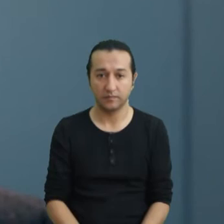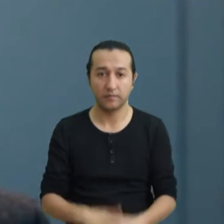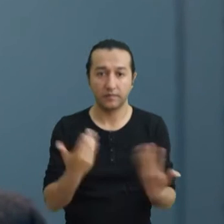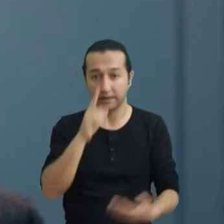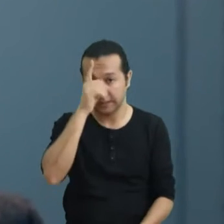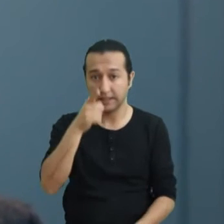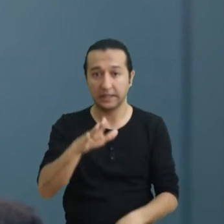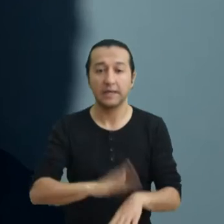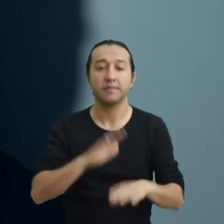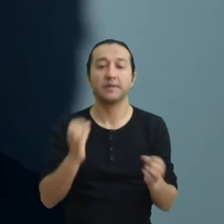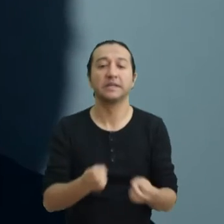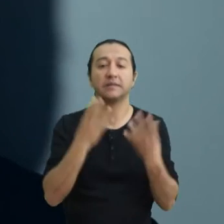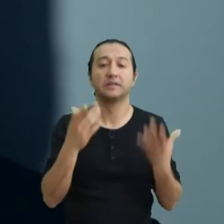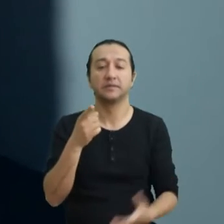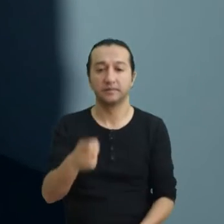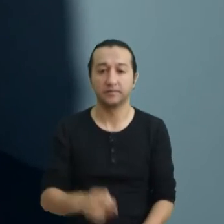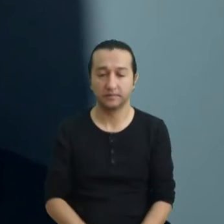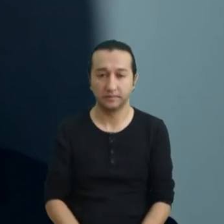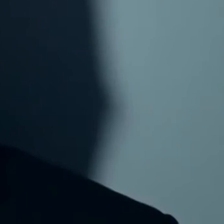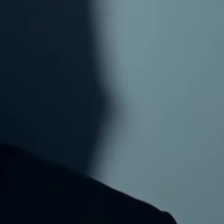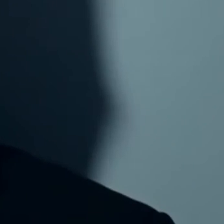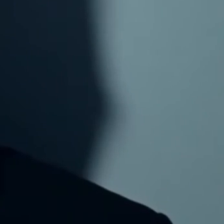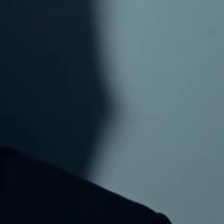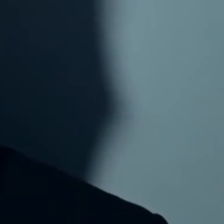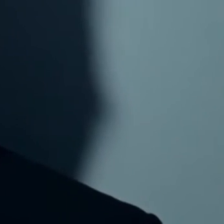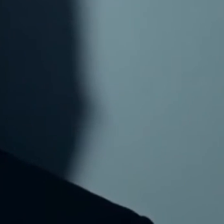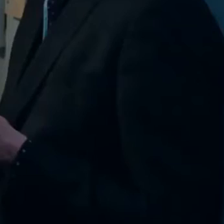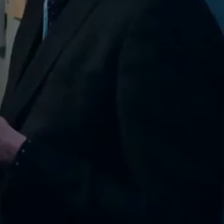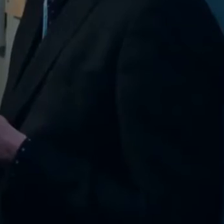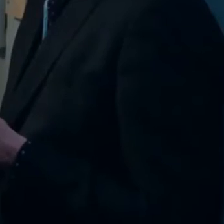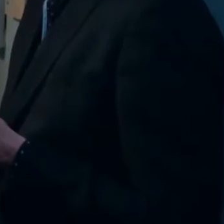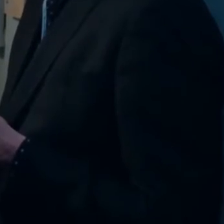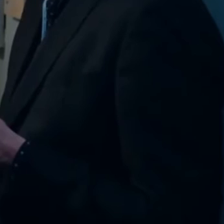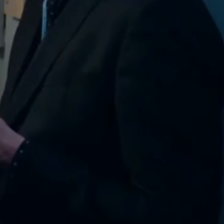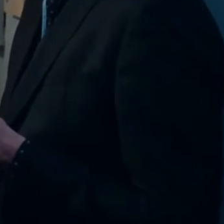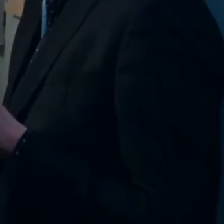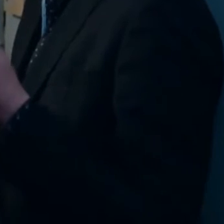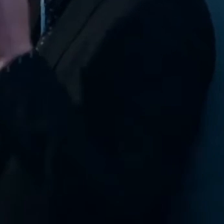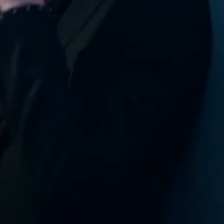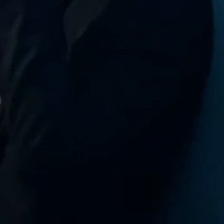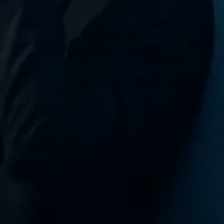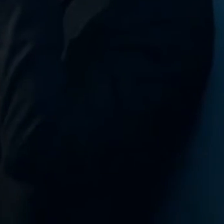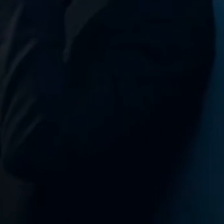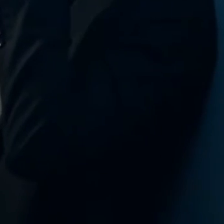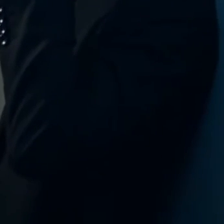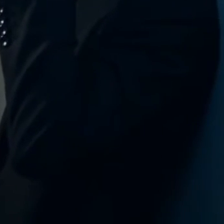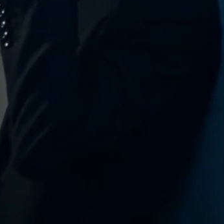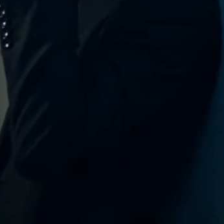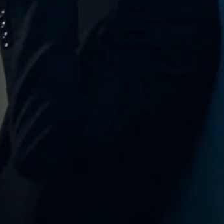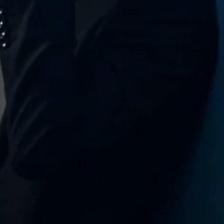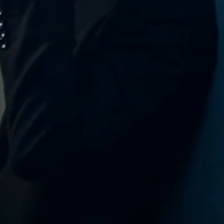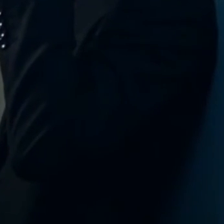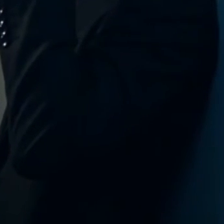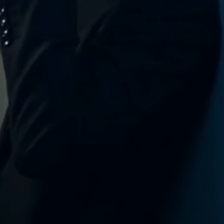Tek başına kalkamazsın bu işin altından. Stefan telefonunu çıkardı, ekrana dokunup bir arama yaptı.